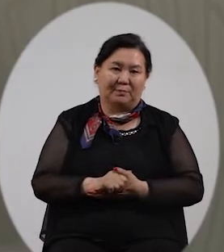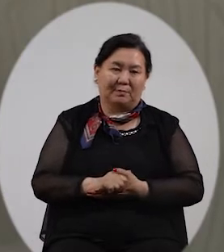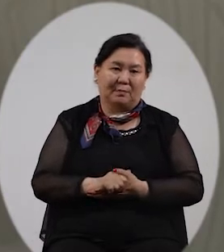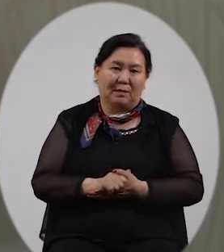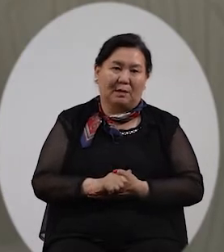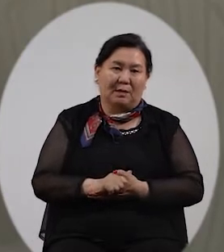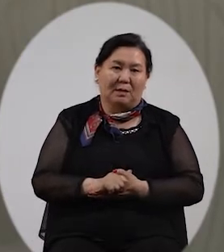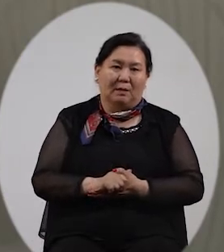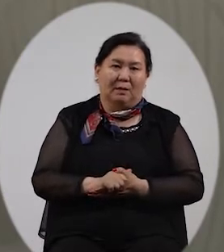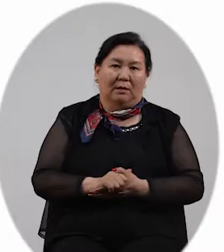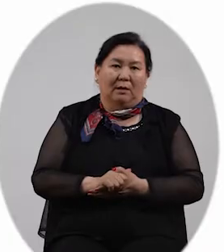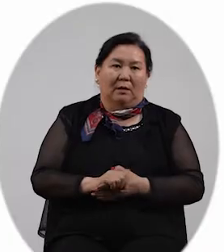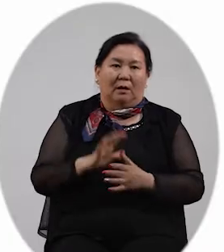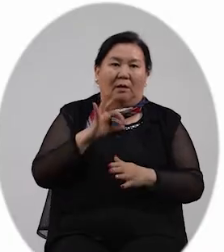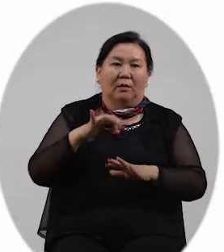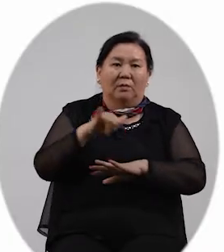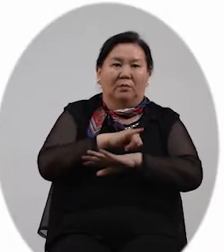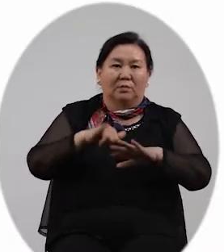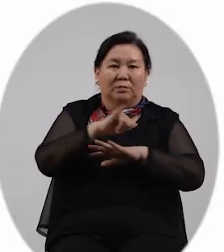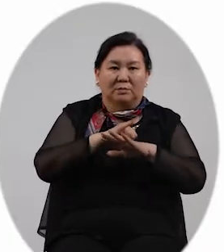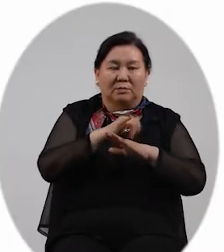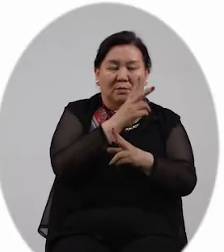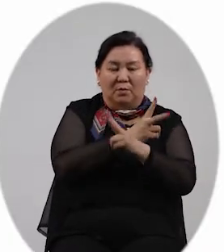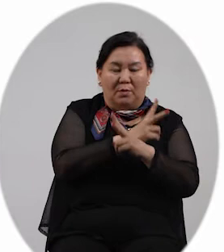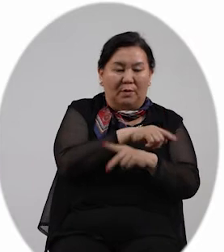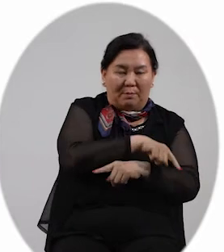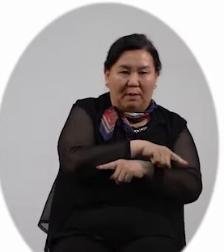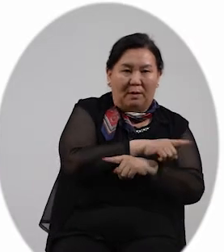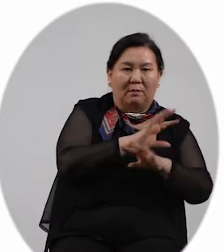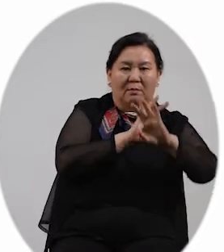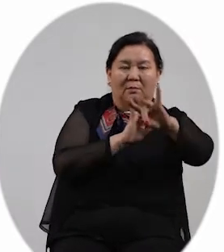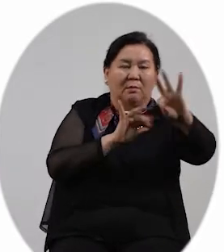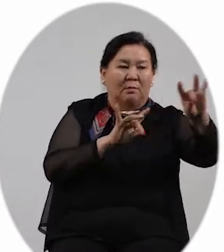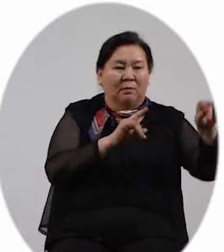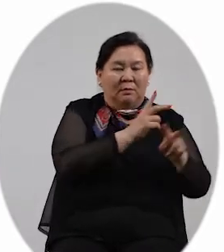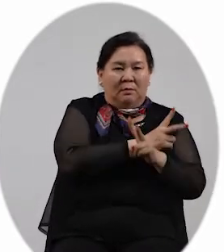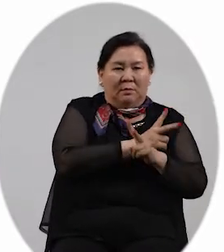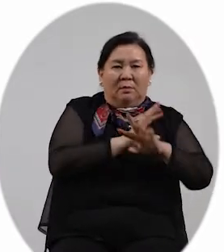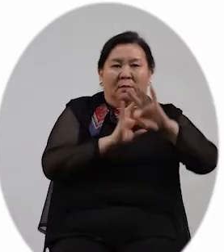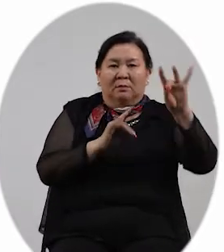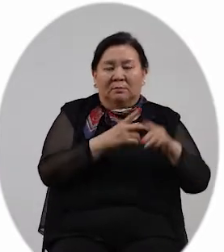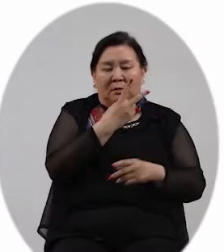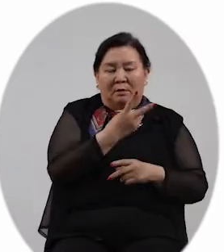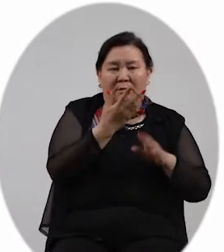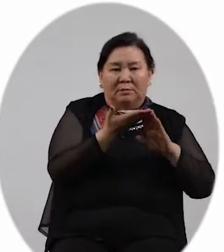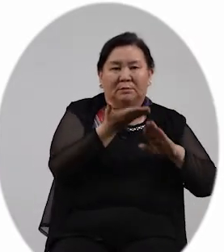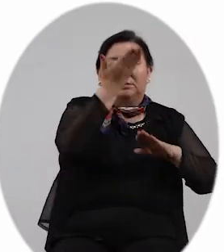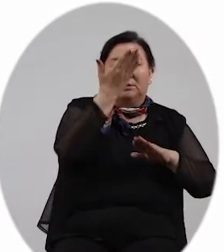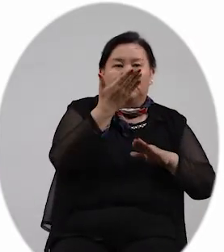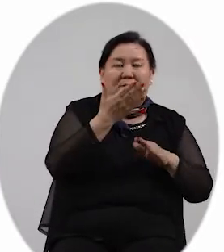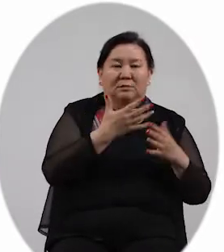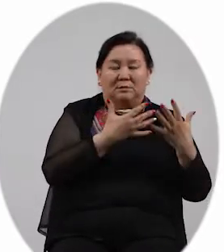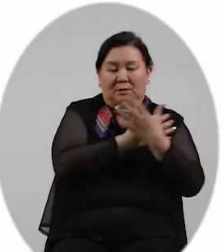бол үзье. За тэгэхээр олон улсын эрхтүүд заснаар бол өөр өөр орнуудад байгаа хоёр буюу түүнээс дээш